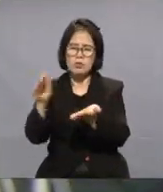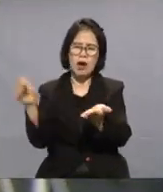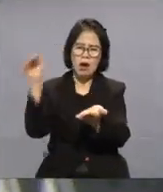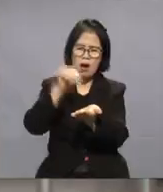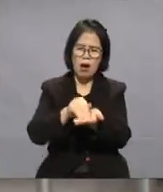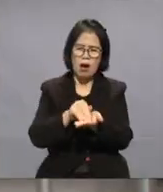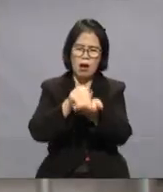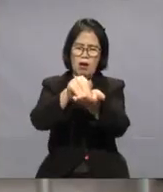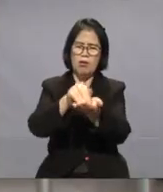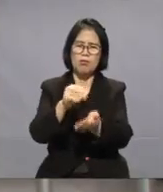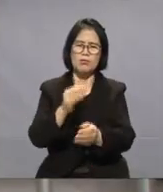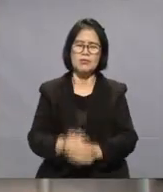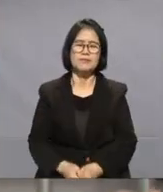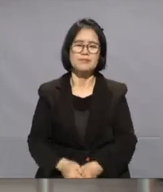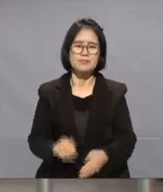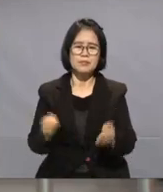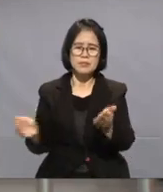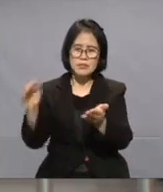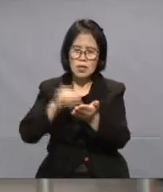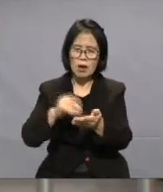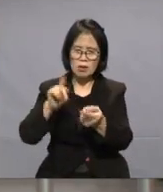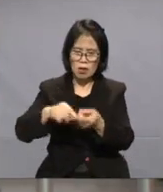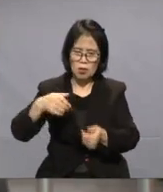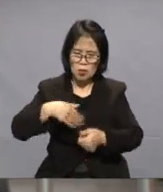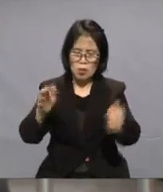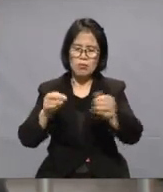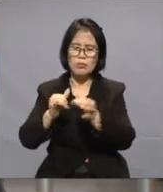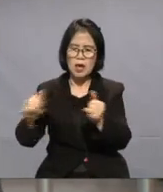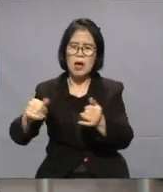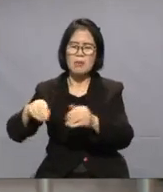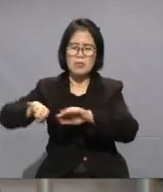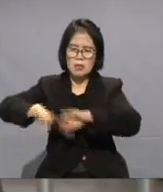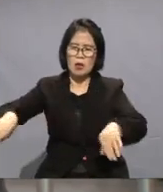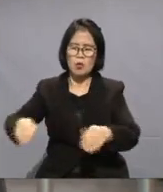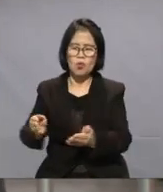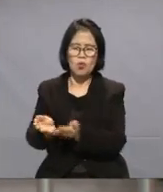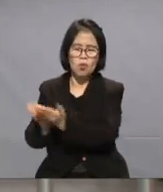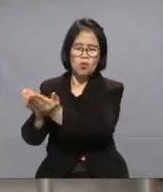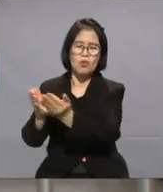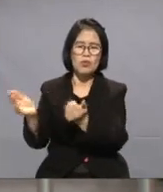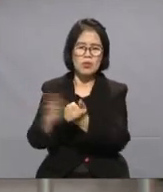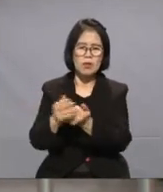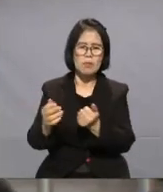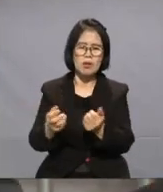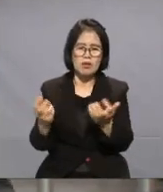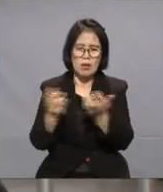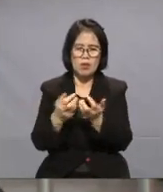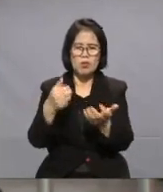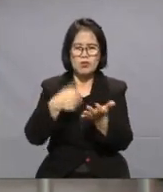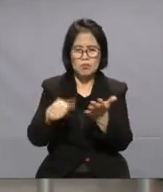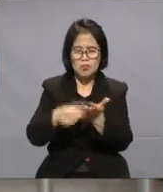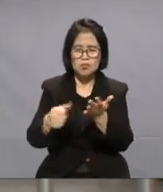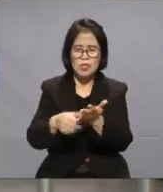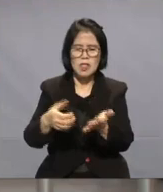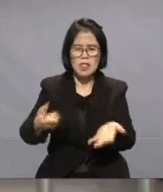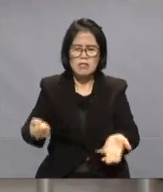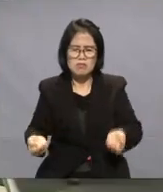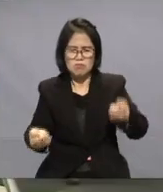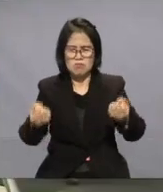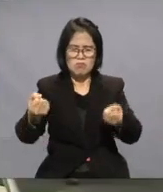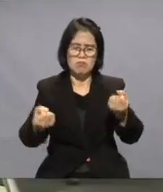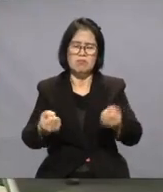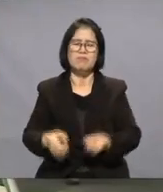있습니다. 차는 차대로 따로 또 보내고 사람은 따로 들어가야 돼서 그 냉동식품은 또 따로 짐을 가지고 들어가야